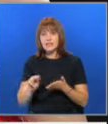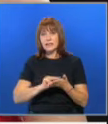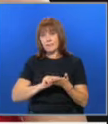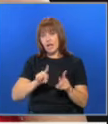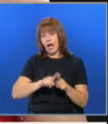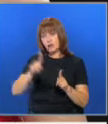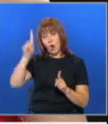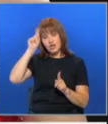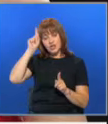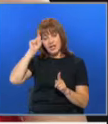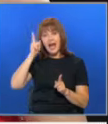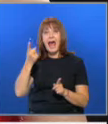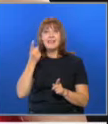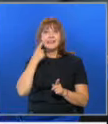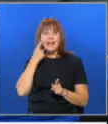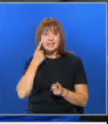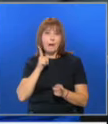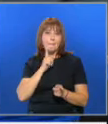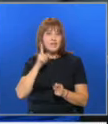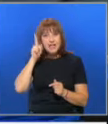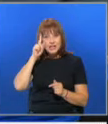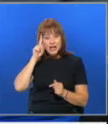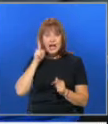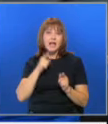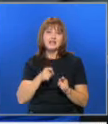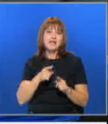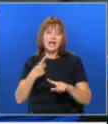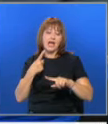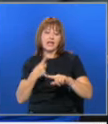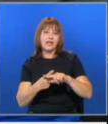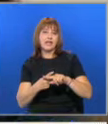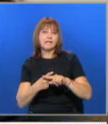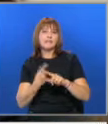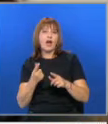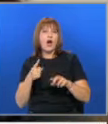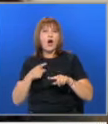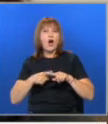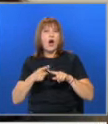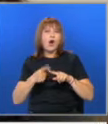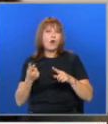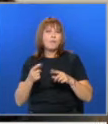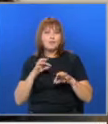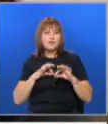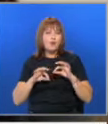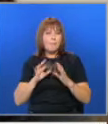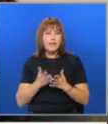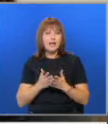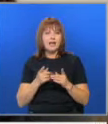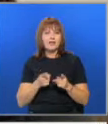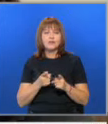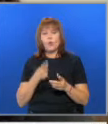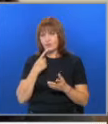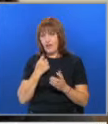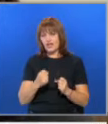като жени, но при тестове за пол се оказва, че са с XY хромозоми. Ако те толкова много